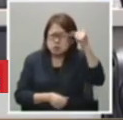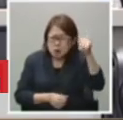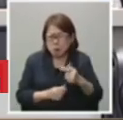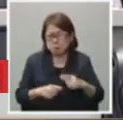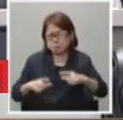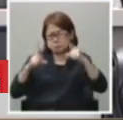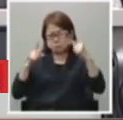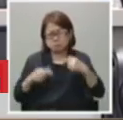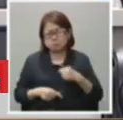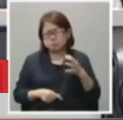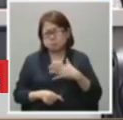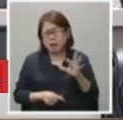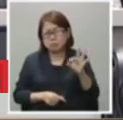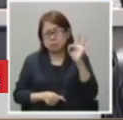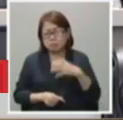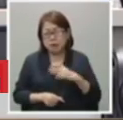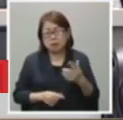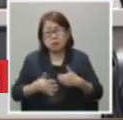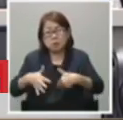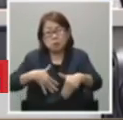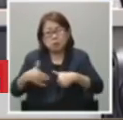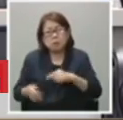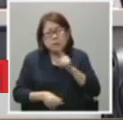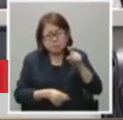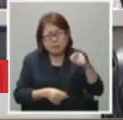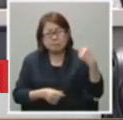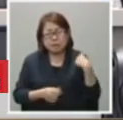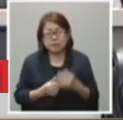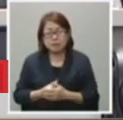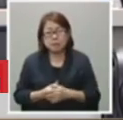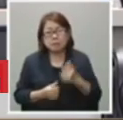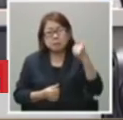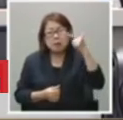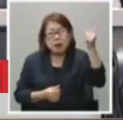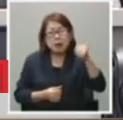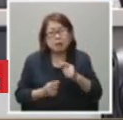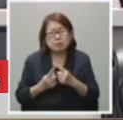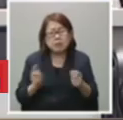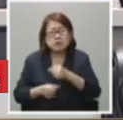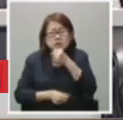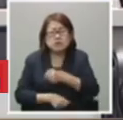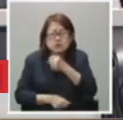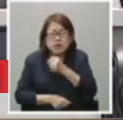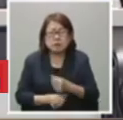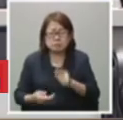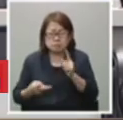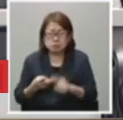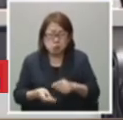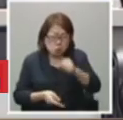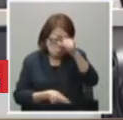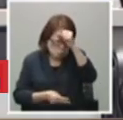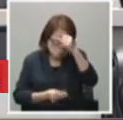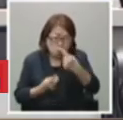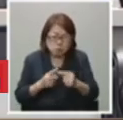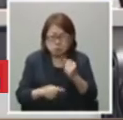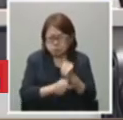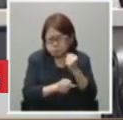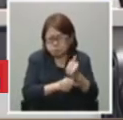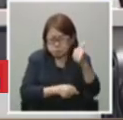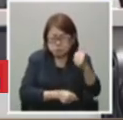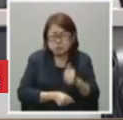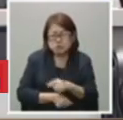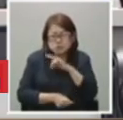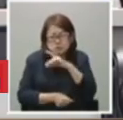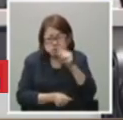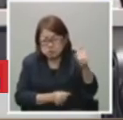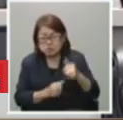ก้แต่คำถามในสังคมก็ถามกันเยอะว่าฉลาดแต่ขี้เกียจ กับโง่แต่ขยันพี่น้องประชาชนเลือ